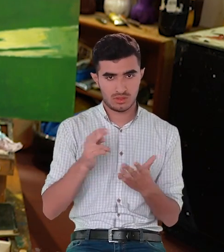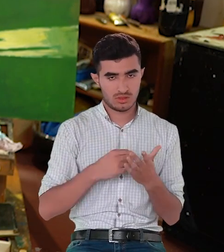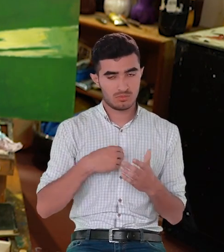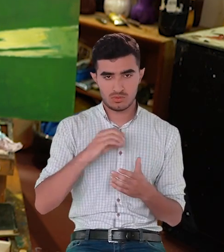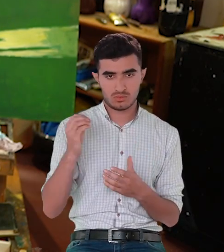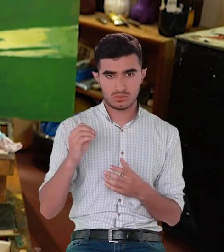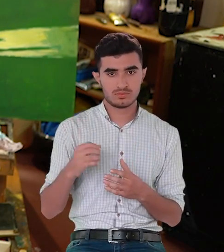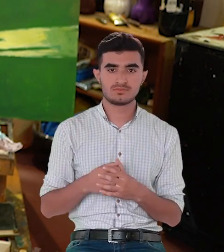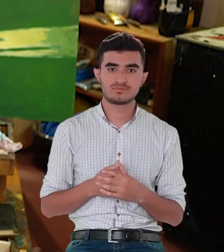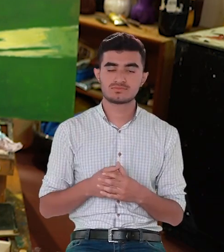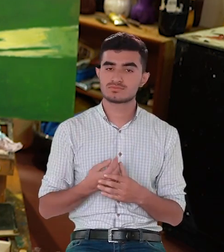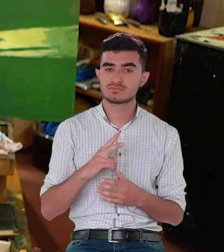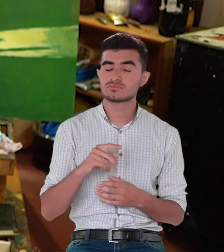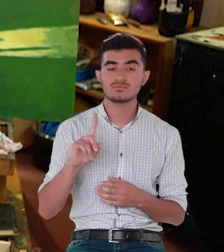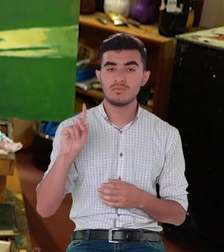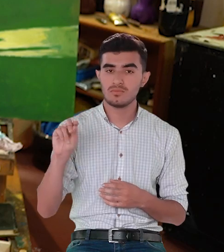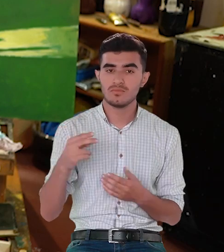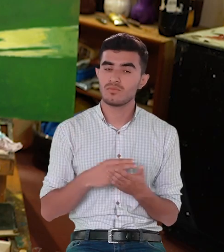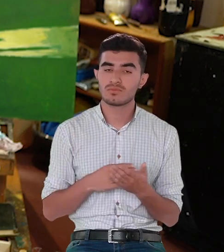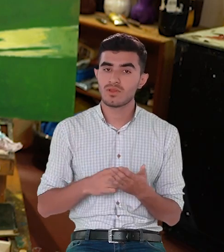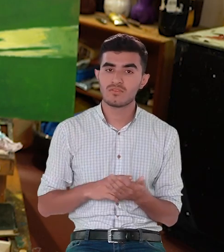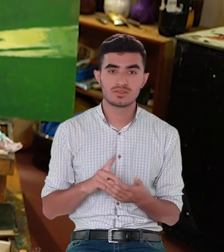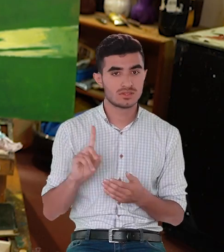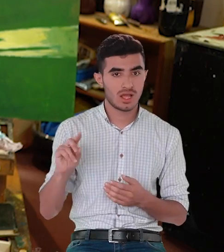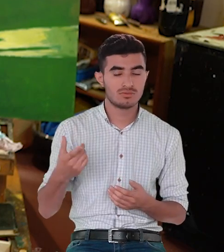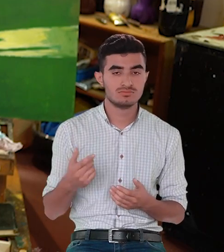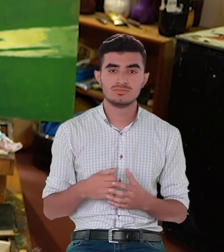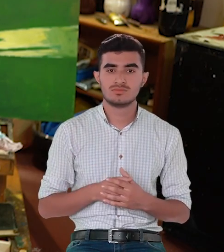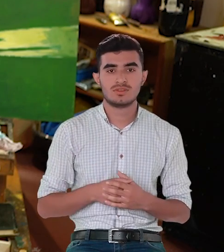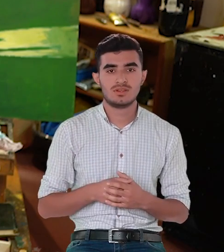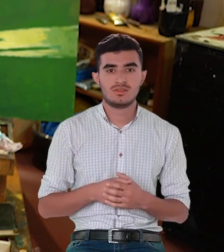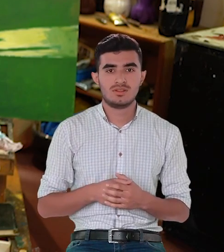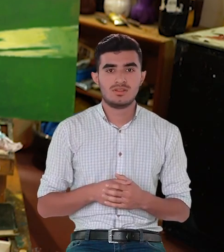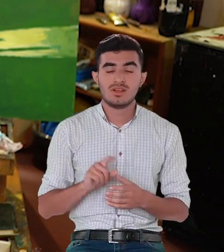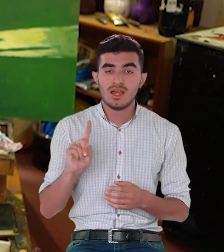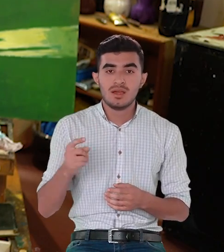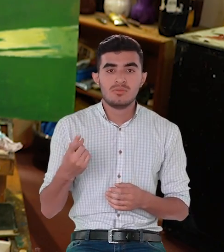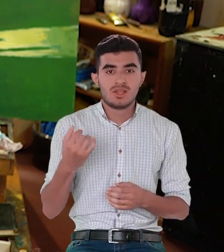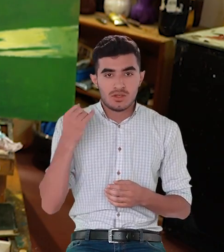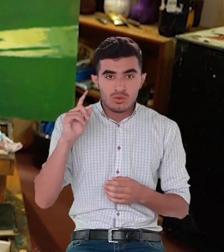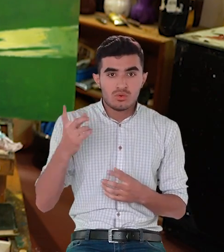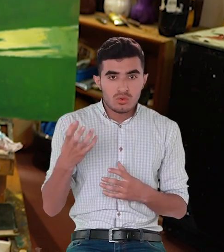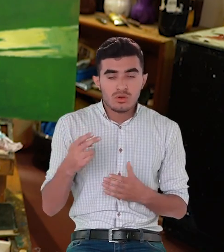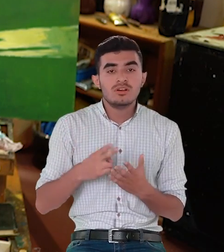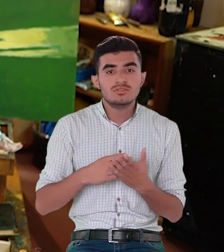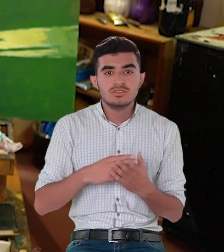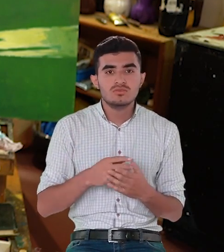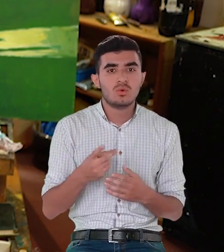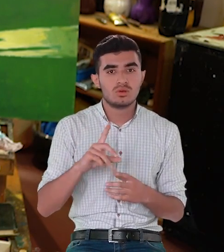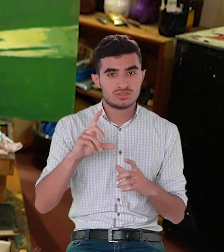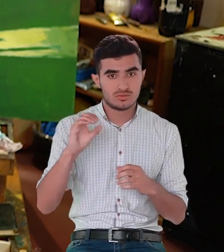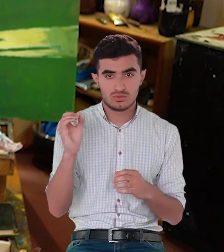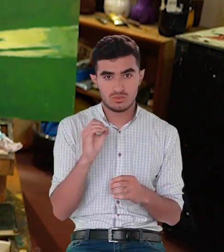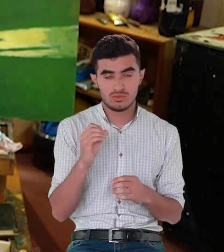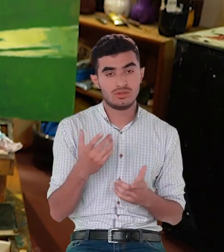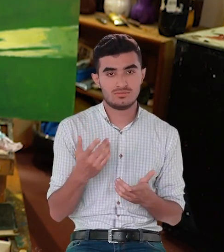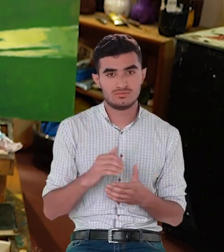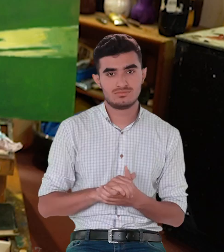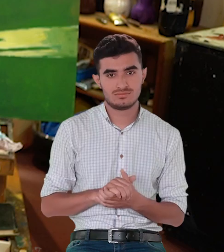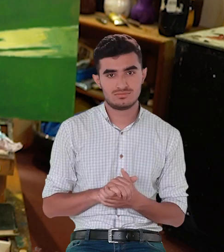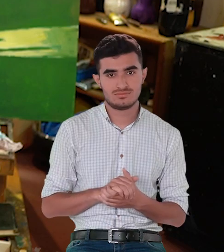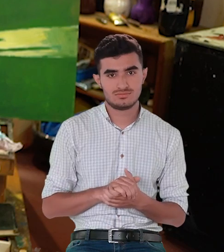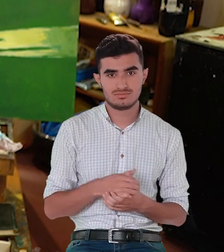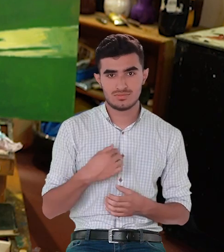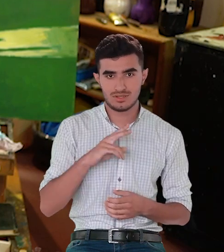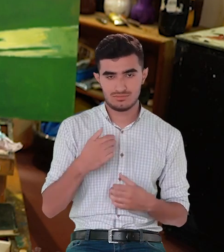ساتھ اپنے ساتھ ایک کمٹمنٹ ہوتی تھی کہ میں کبھی پرانی تصویر نہیں لیتا، نئی تصویر، اور میرے